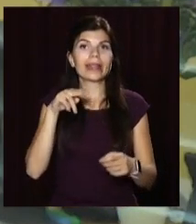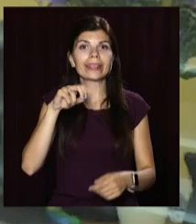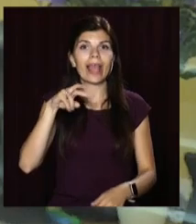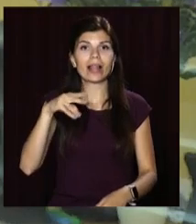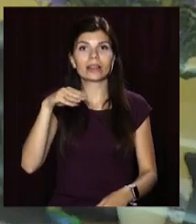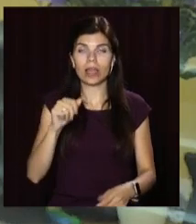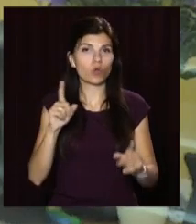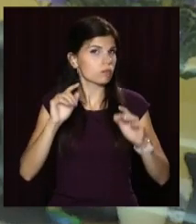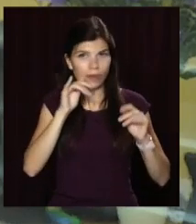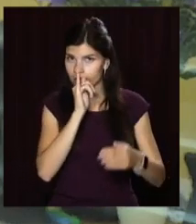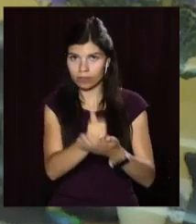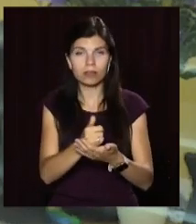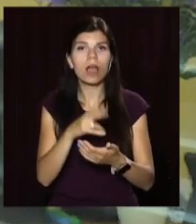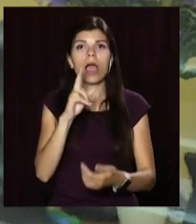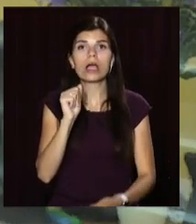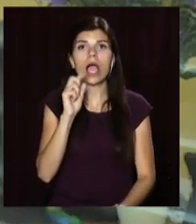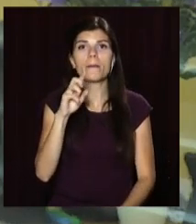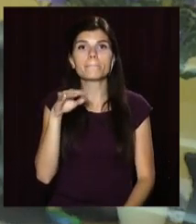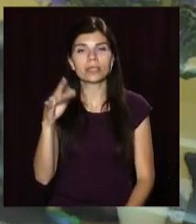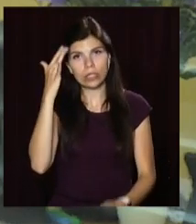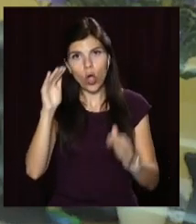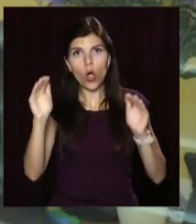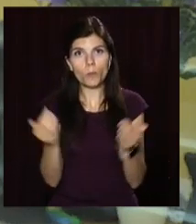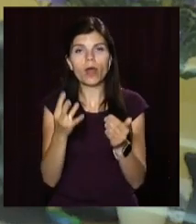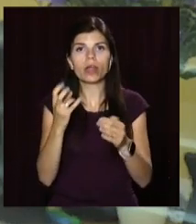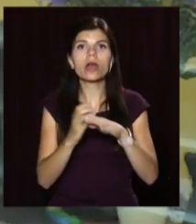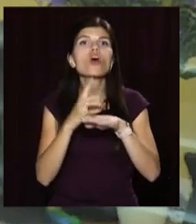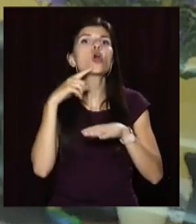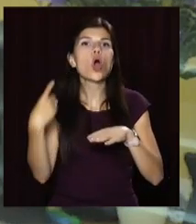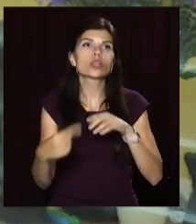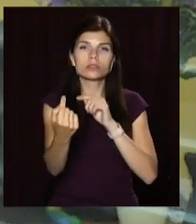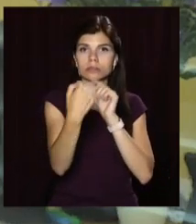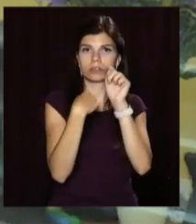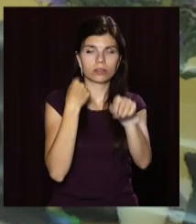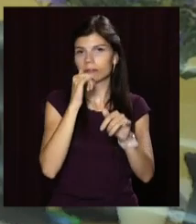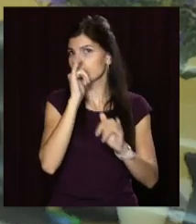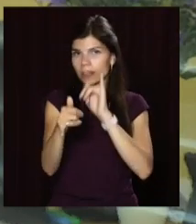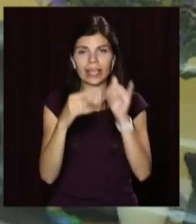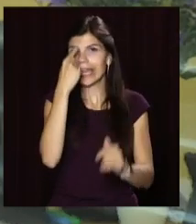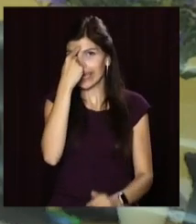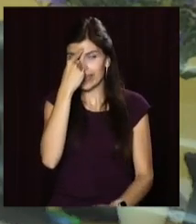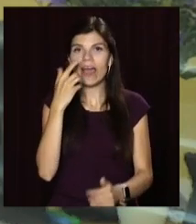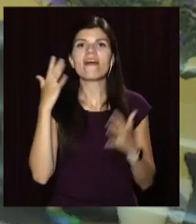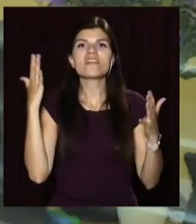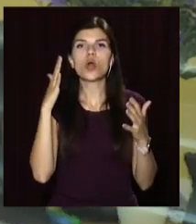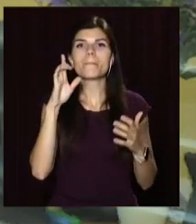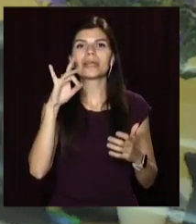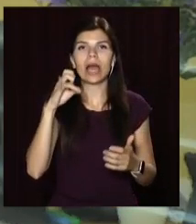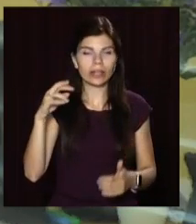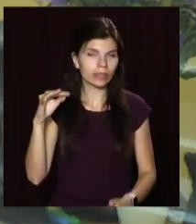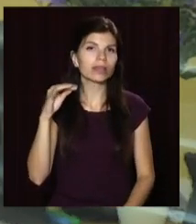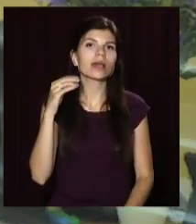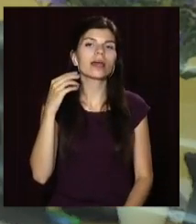з 25 червня Кабмін запроваджує обмеження на в'їзд з Росії і ще 4 країн – Індії, Великобританії,